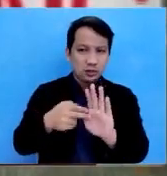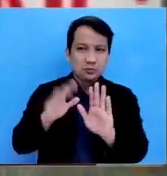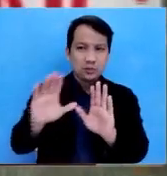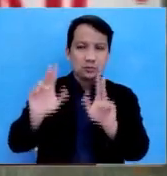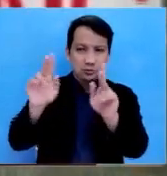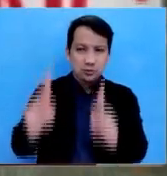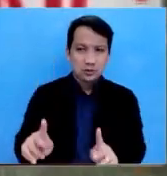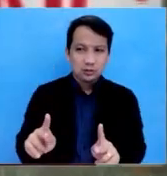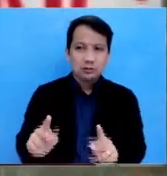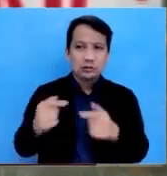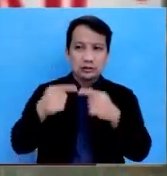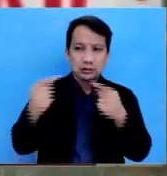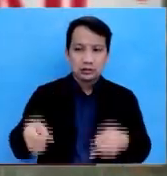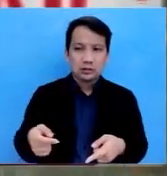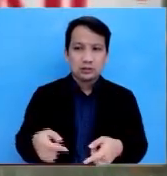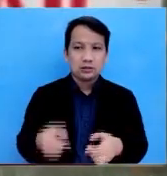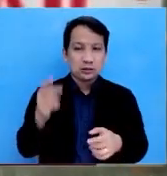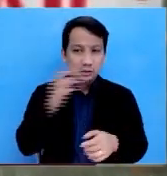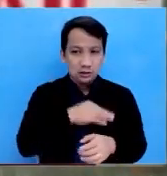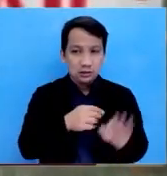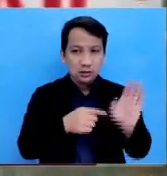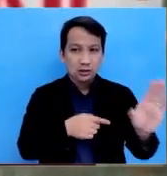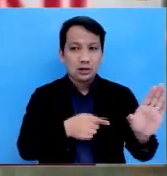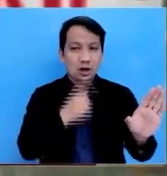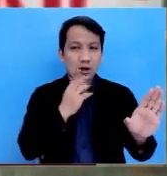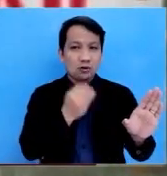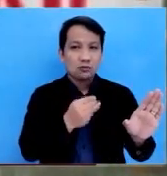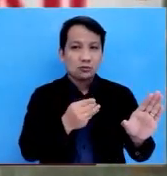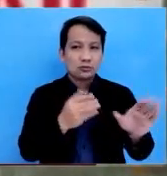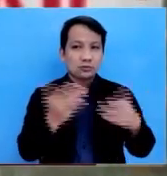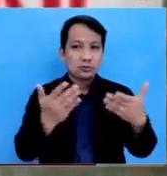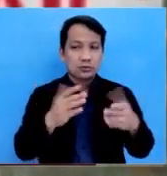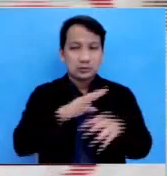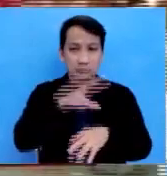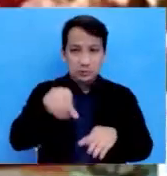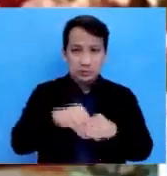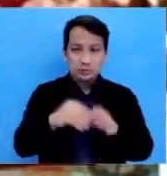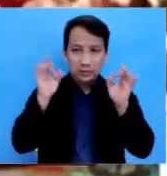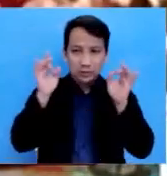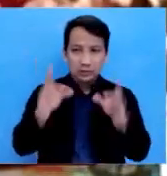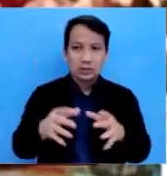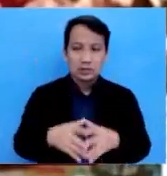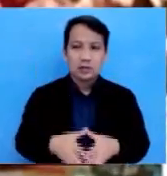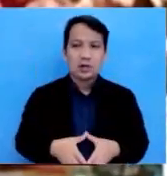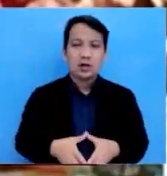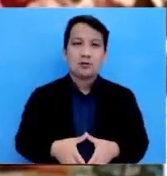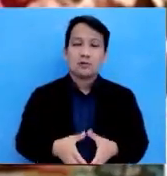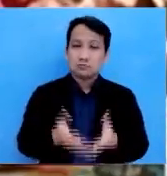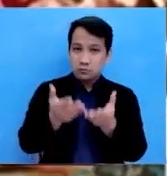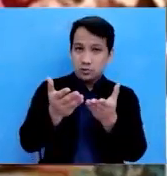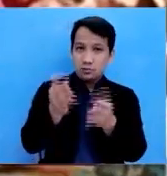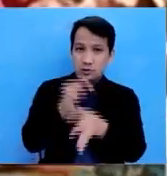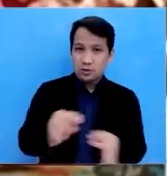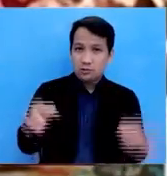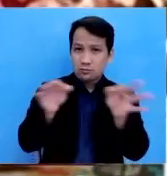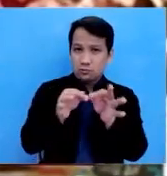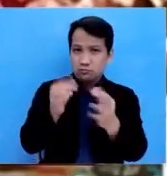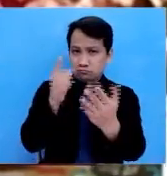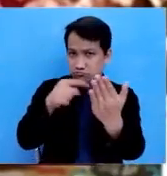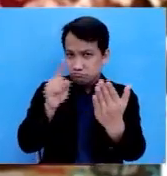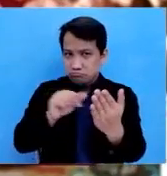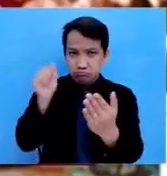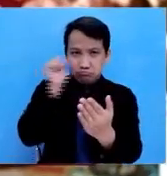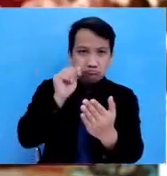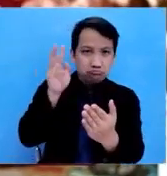po dyan, ang mga nabibiktima ng red tagging ay karaniwang nalalagay sa panganib. Kaya mga kapatid, patuloy at palaging maging